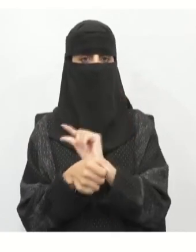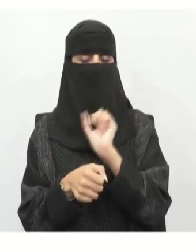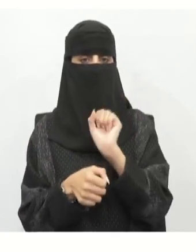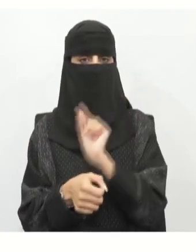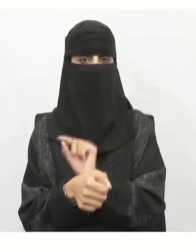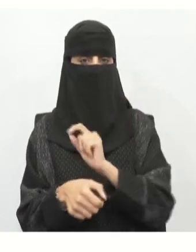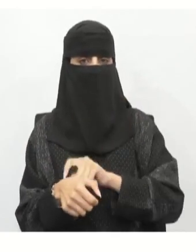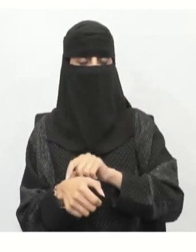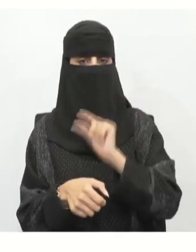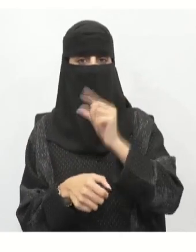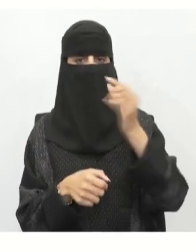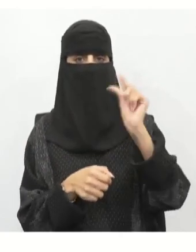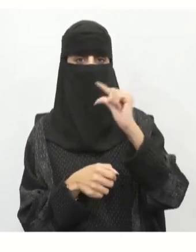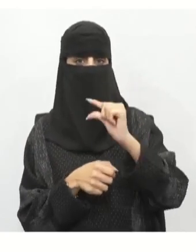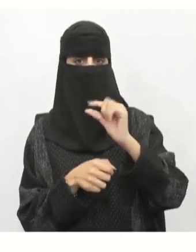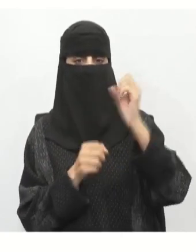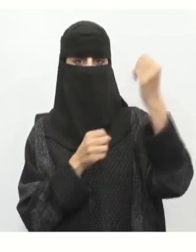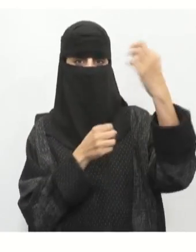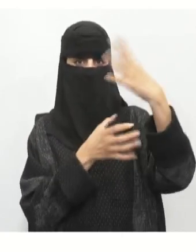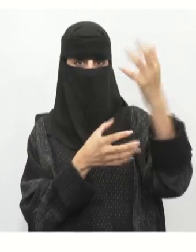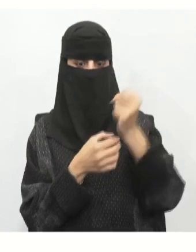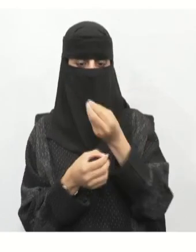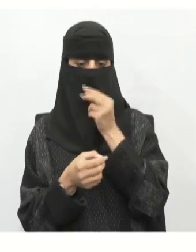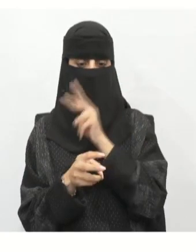الذين ناخذه من اشعه الشمس